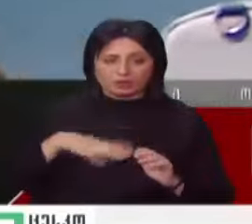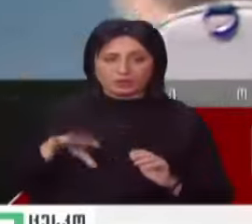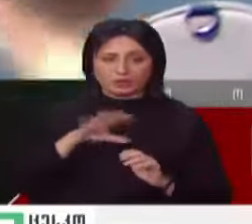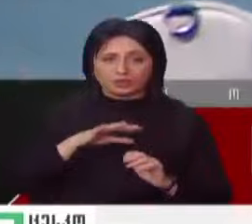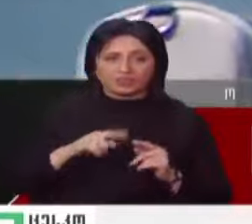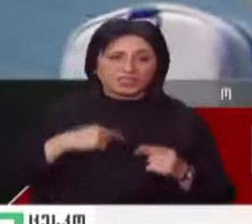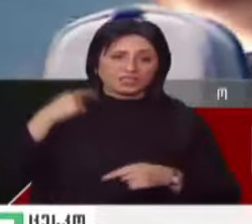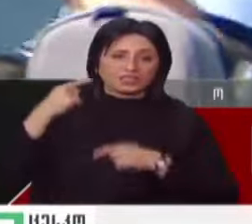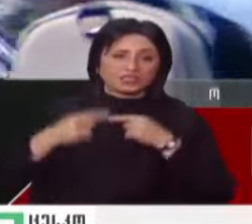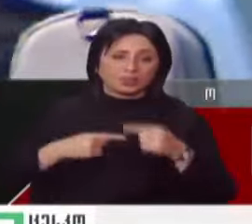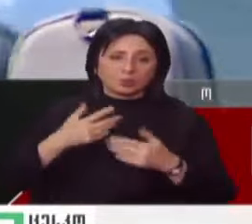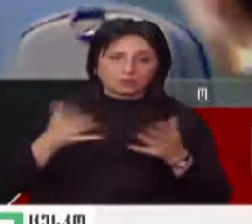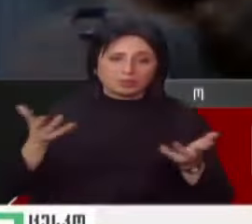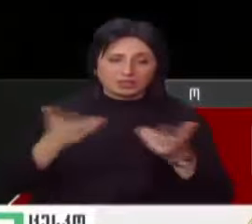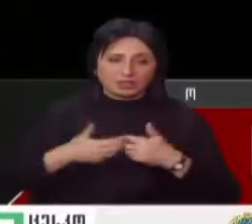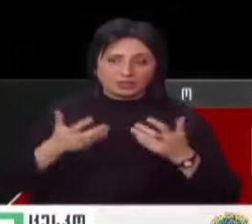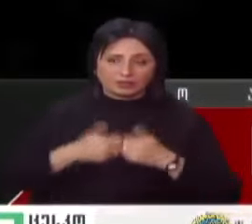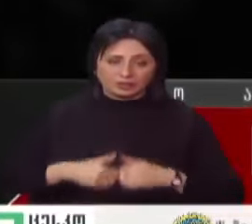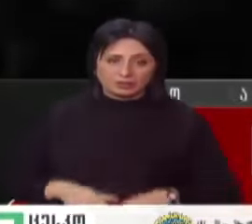сакартвелоши саугунезе метаситулис.